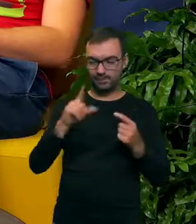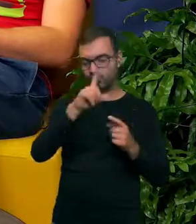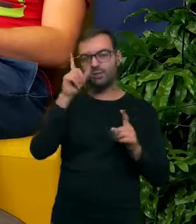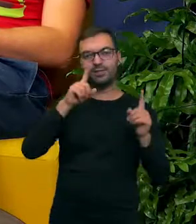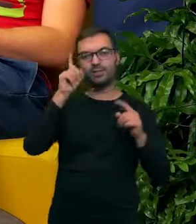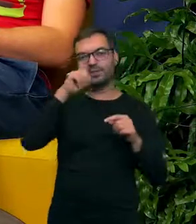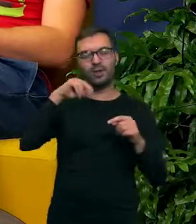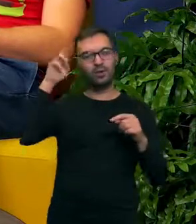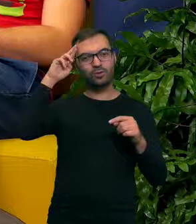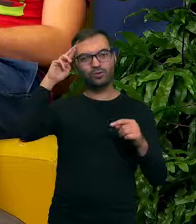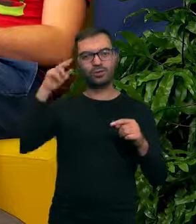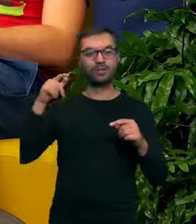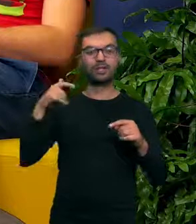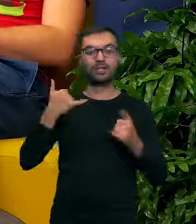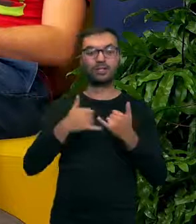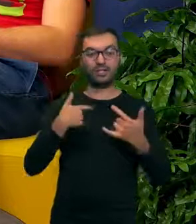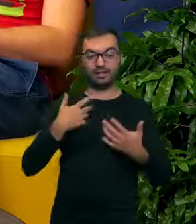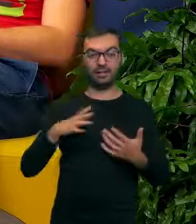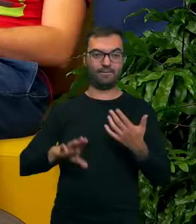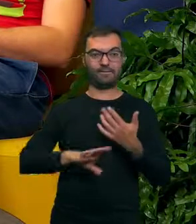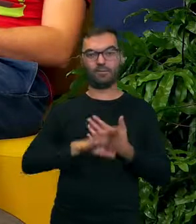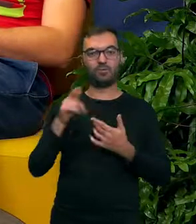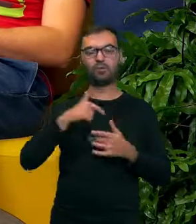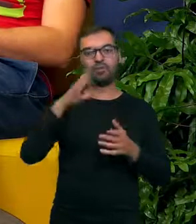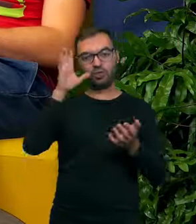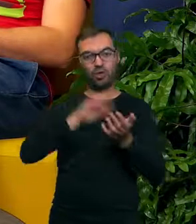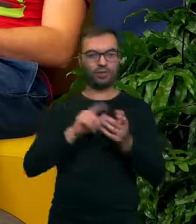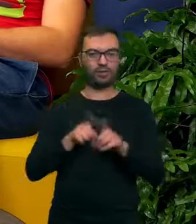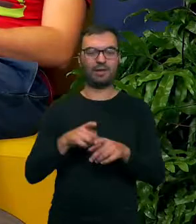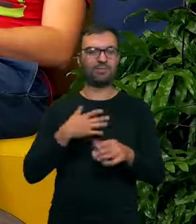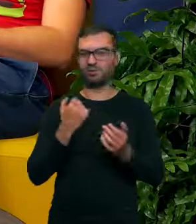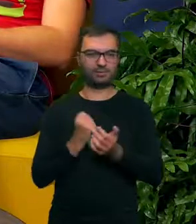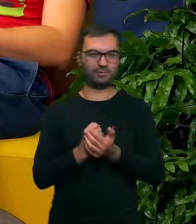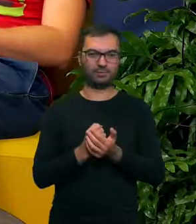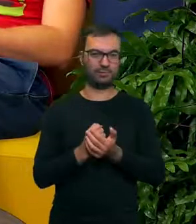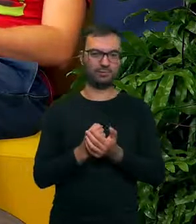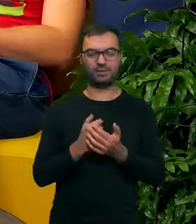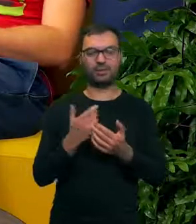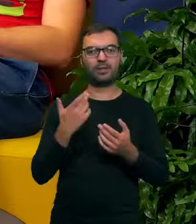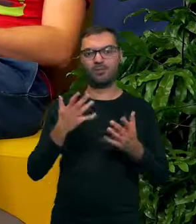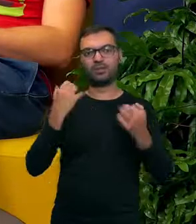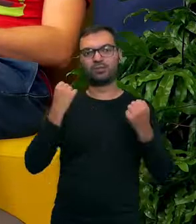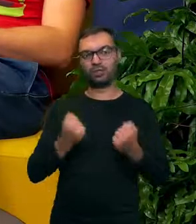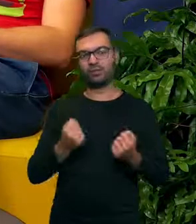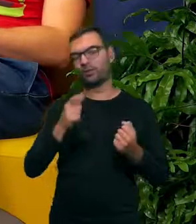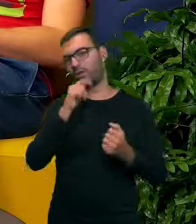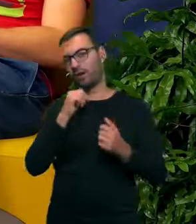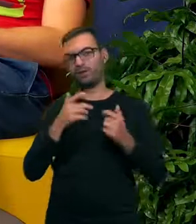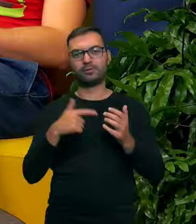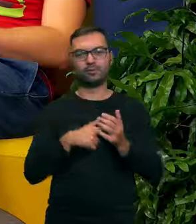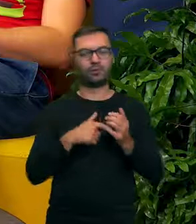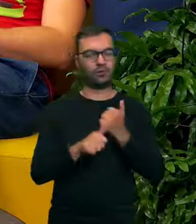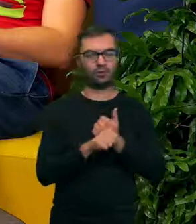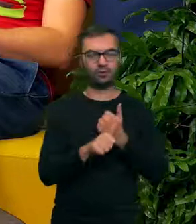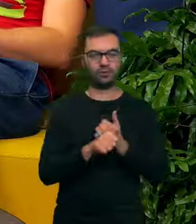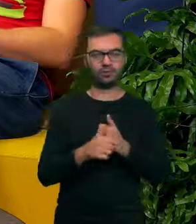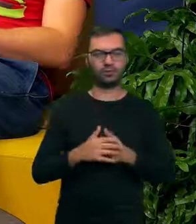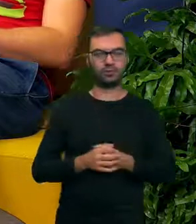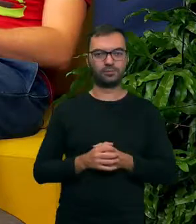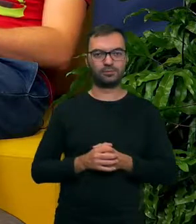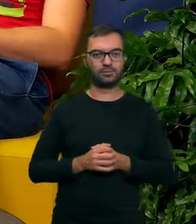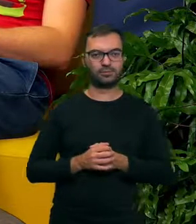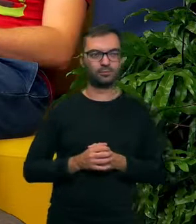poczucie, że żeby coś zagrać, trzeba czegoś doświadczyć, nie? Że wtedy to ma większy ciężar. Chyba to jest z tym związane, z takim